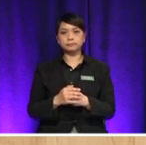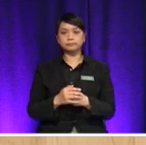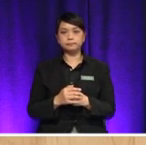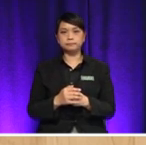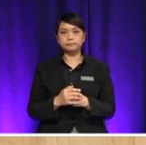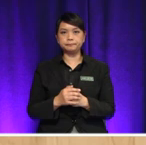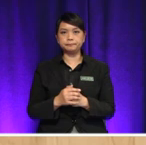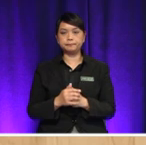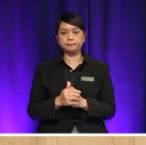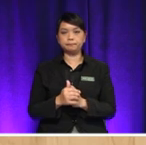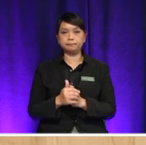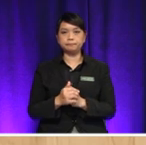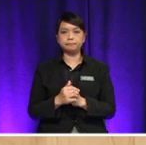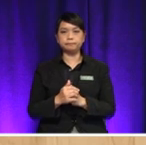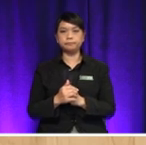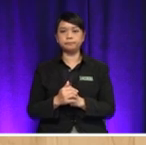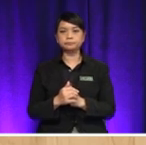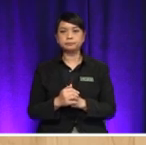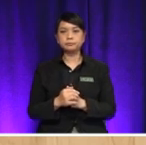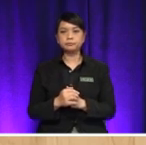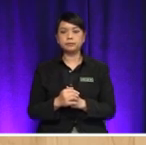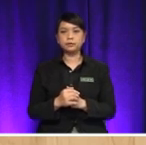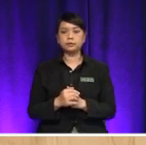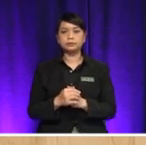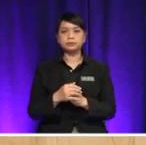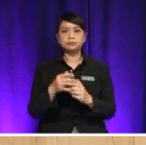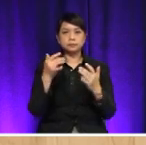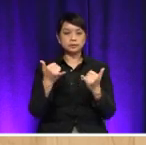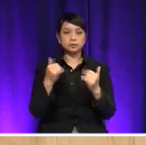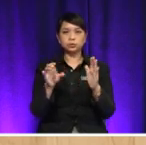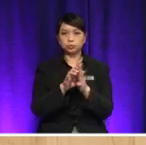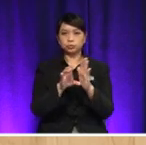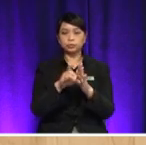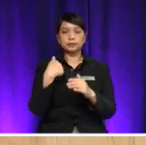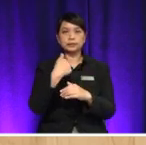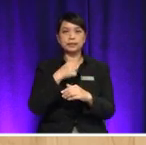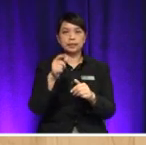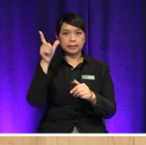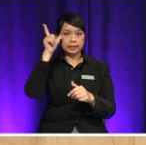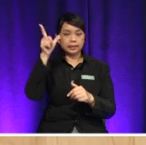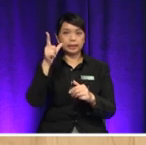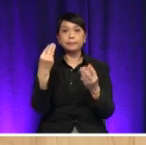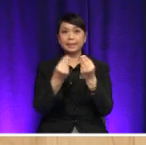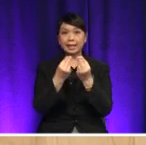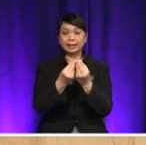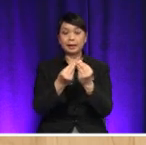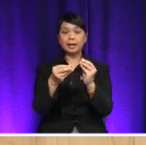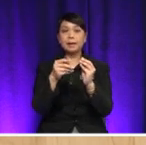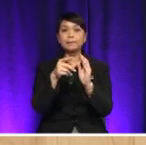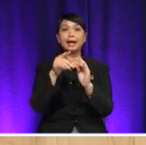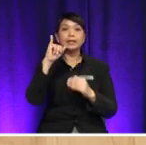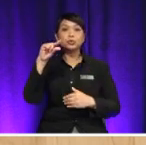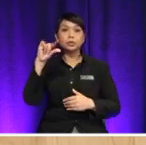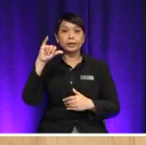Oke kita tengok bilangnya pengikut Oke kita akan jadikan biasanya tahun yang ke